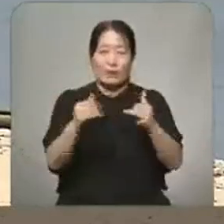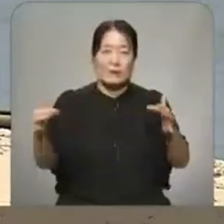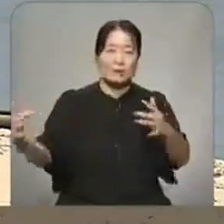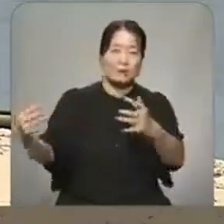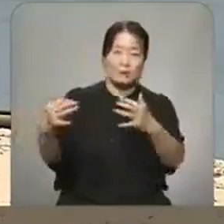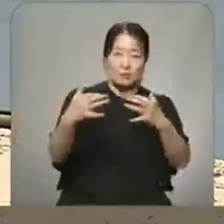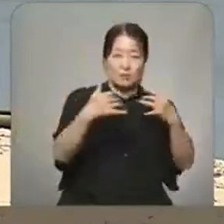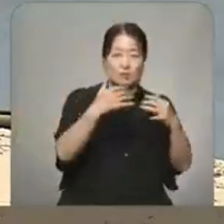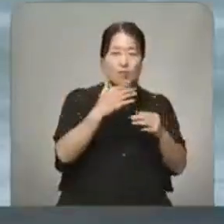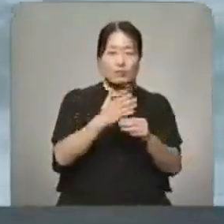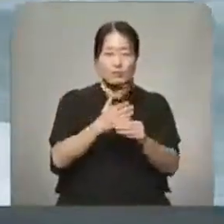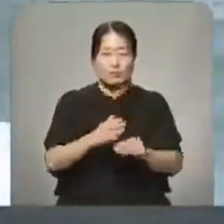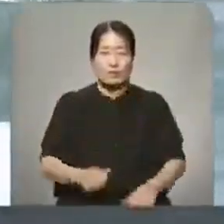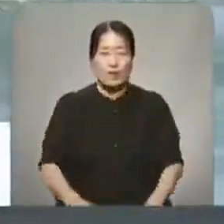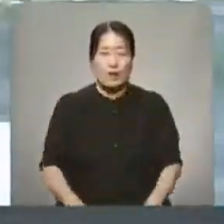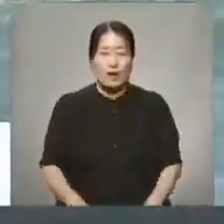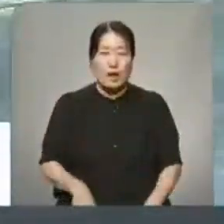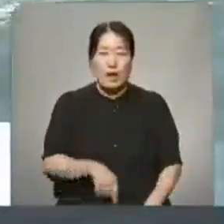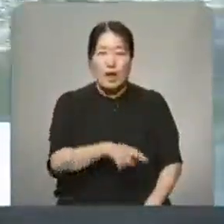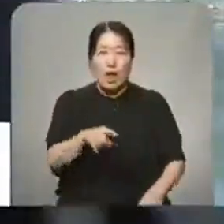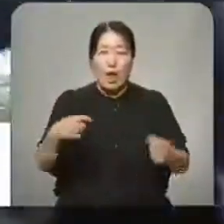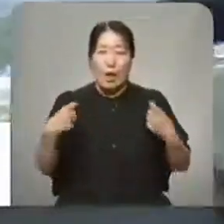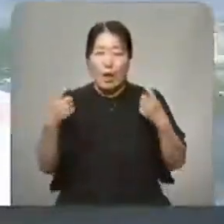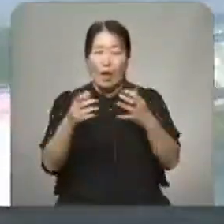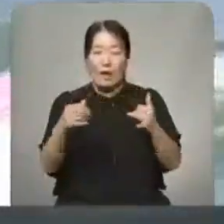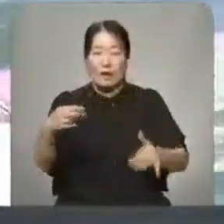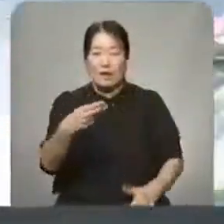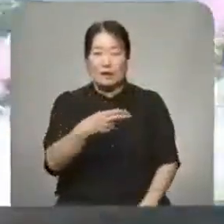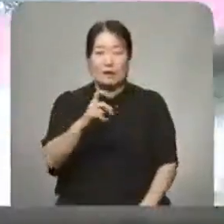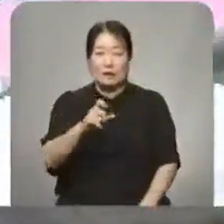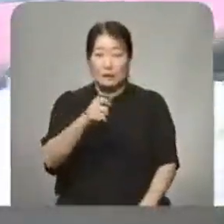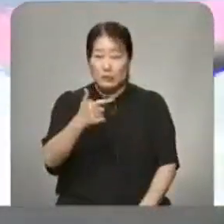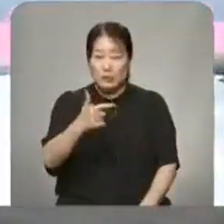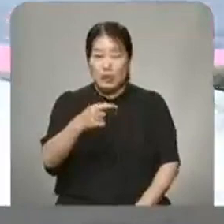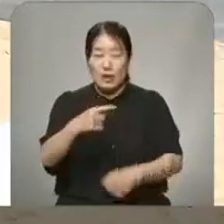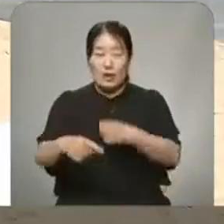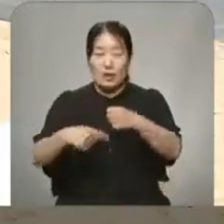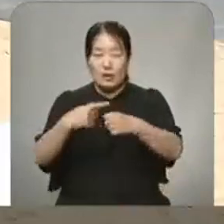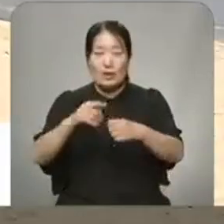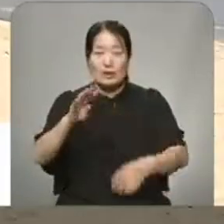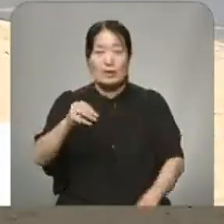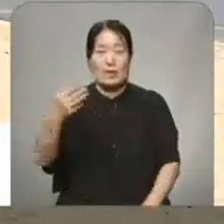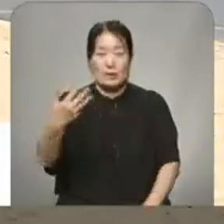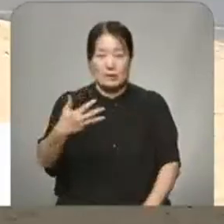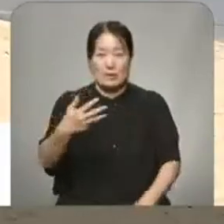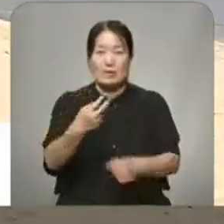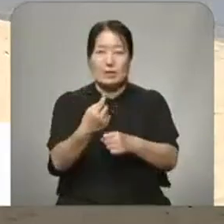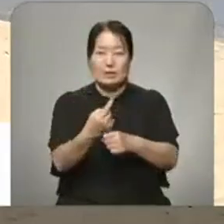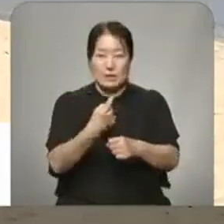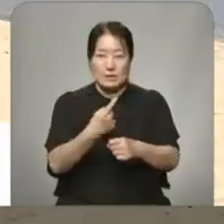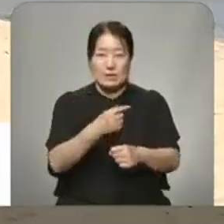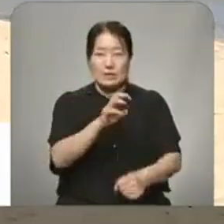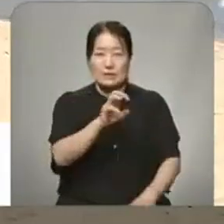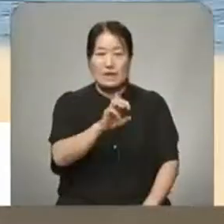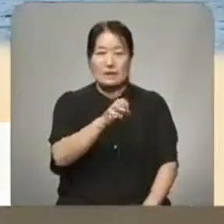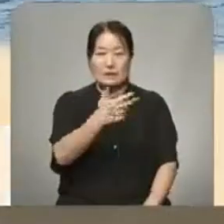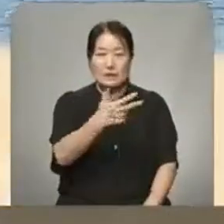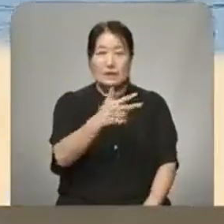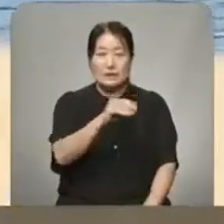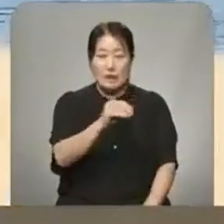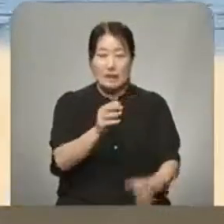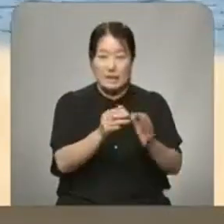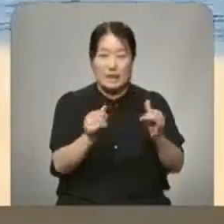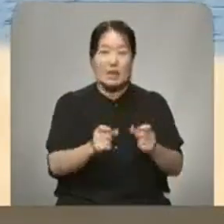있습니다. 양양군을 찾는 서핑 관광객은 2016년 한 해 4만 8천 명에서 지난해 47만 명으로